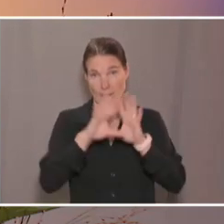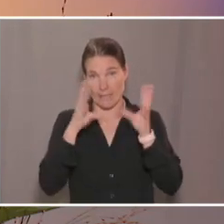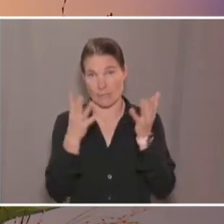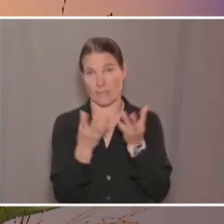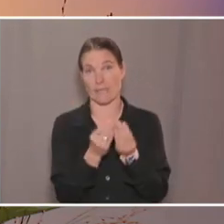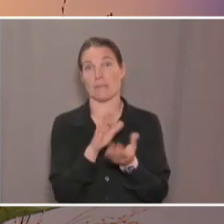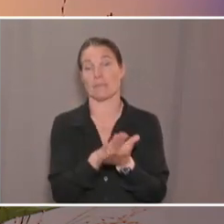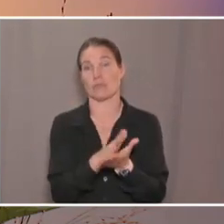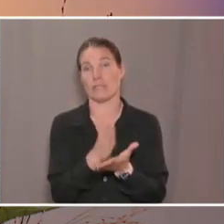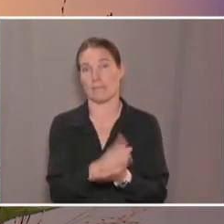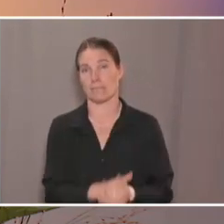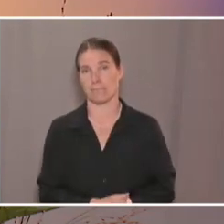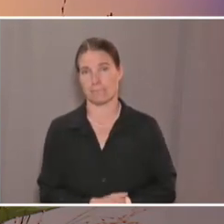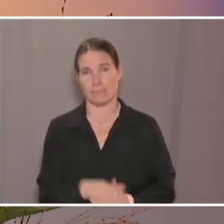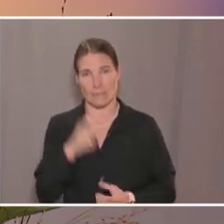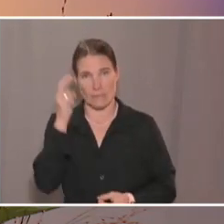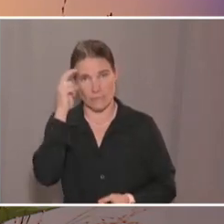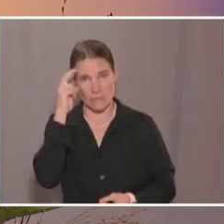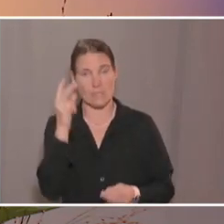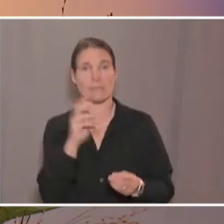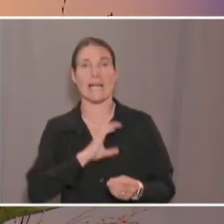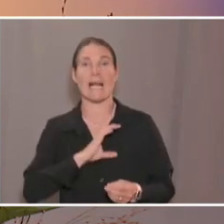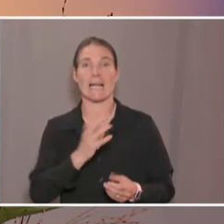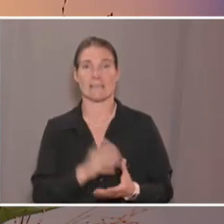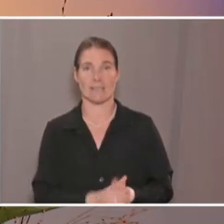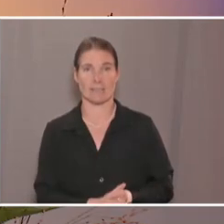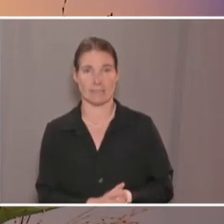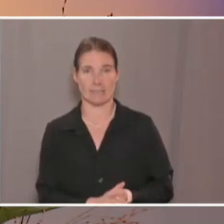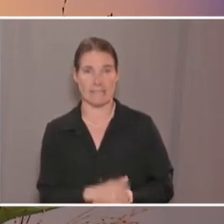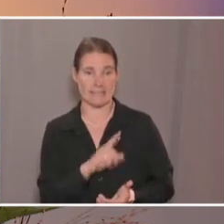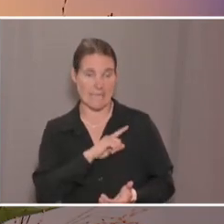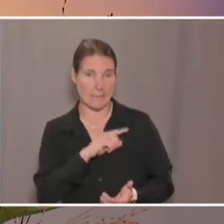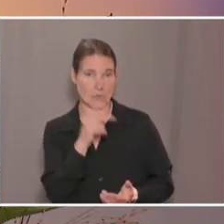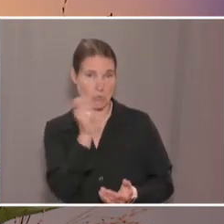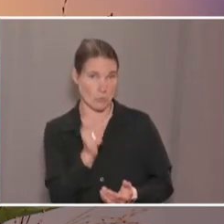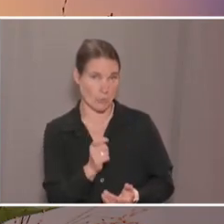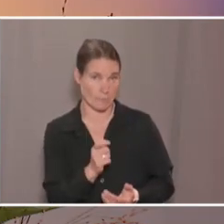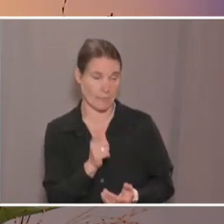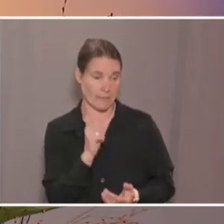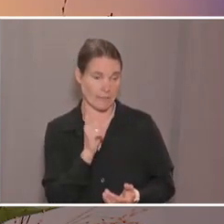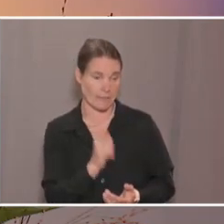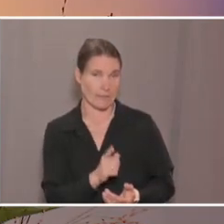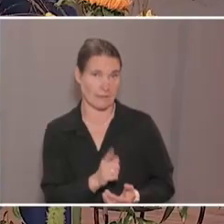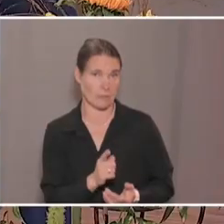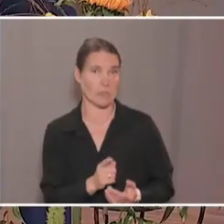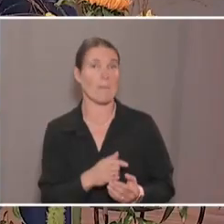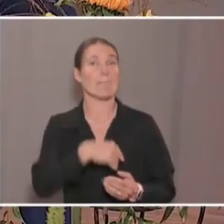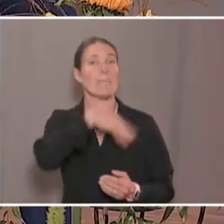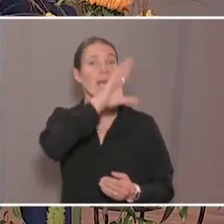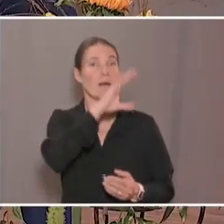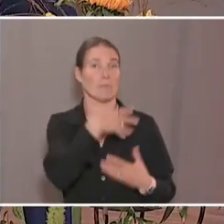bestehen. Das den wissenschaftlichen Charakter unterstreichende Selbststudium sollte allerdings einen höheren Stellenwert